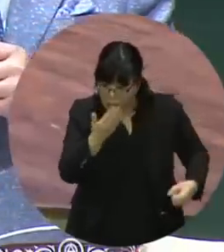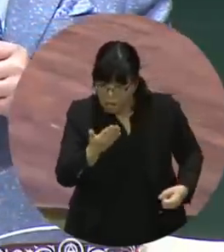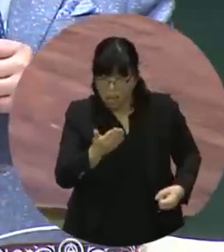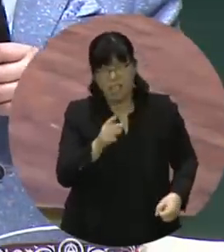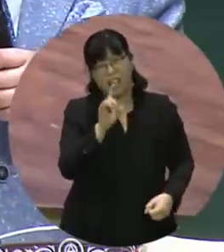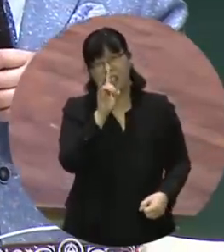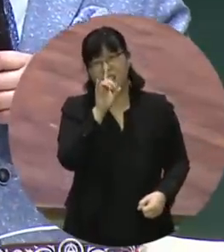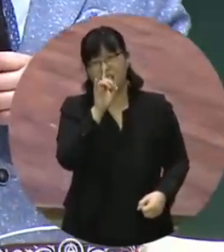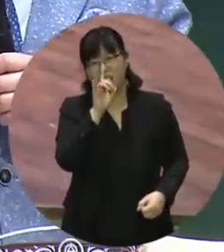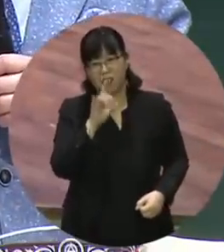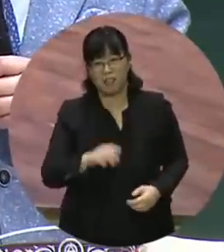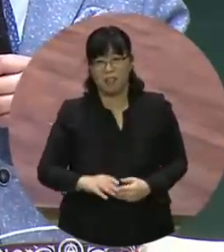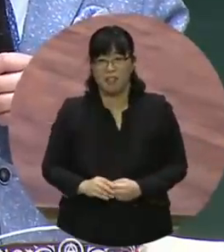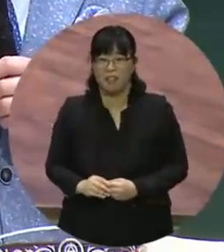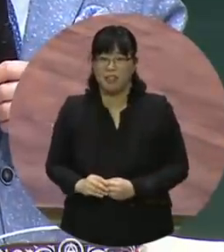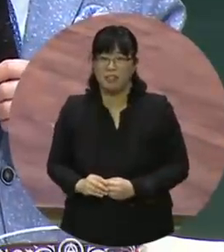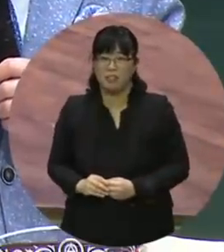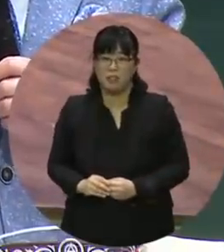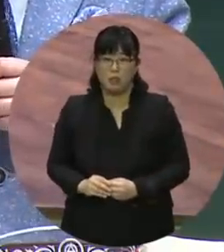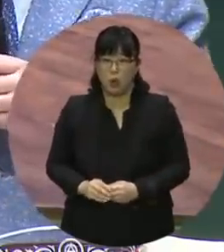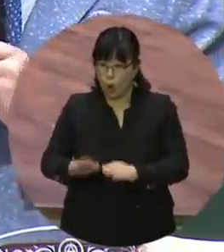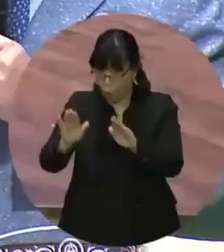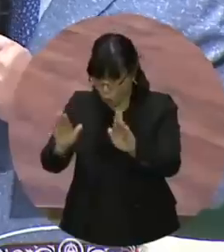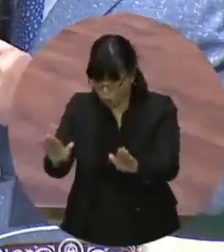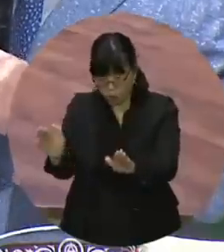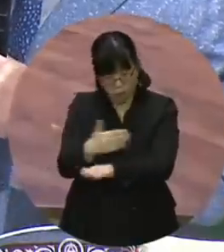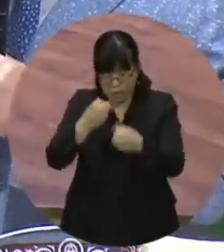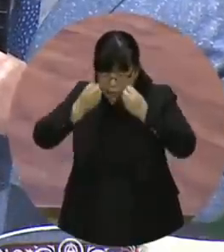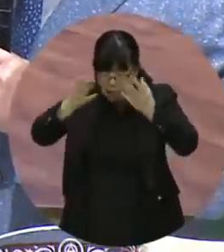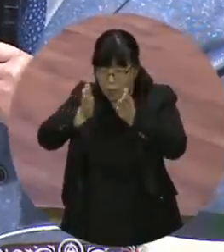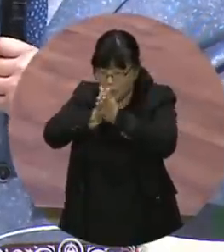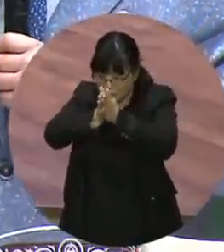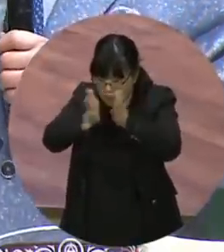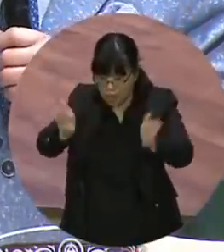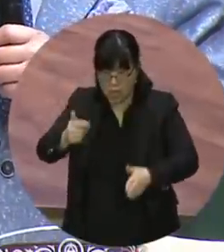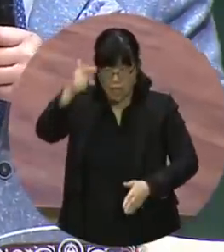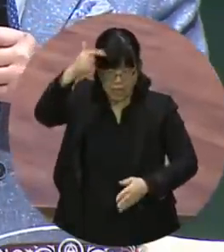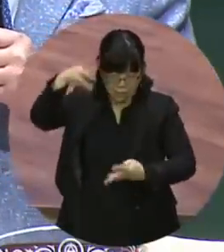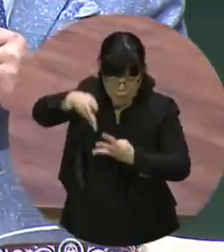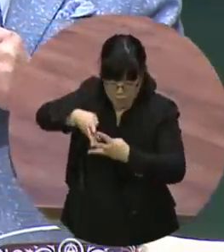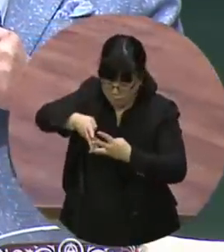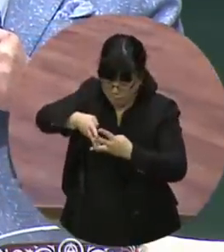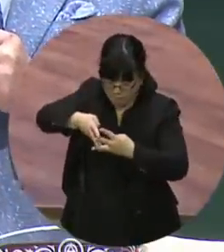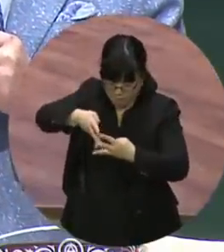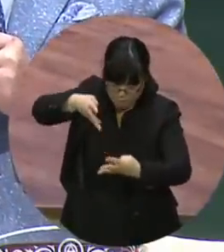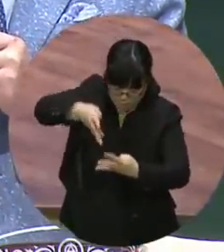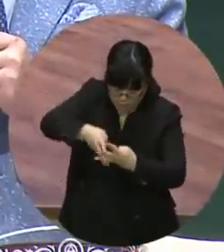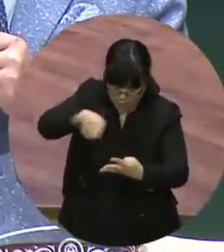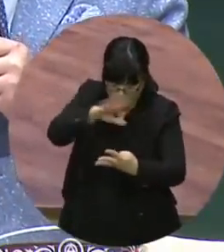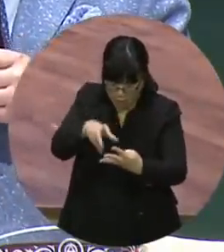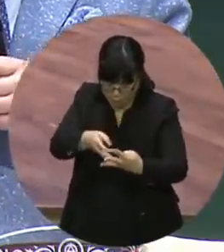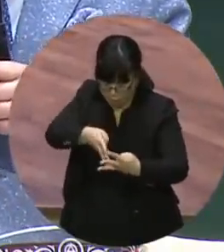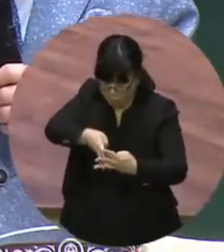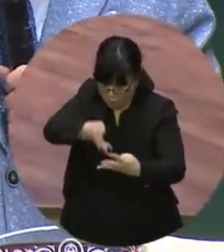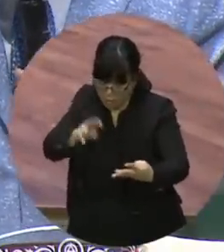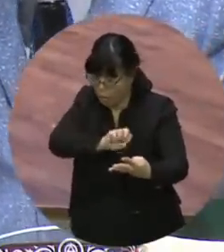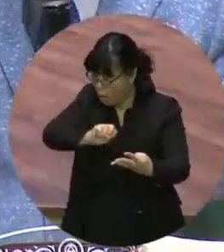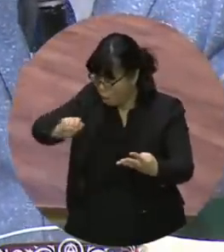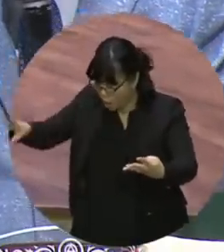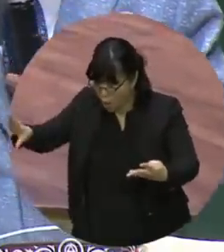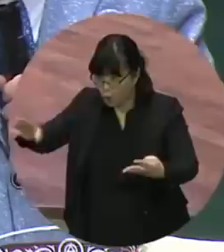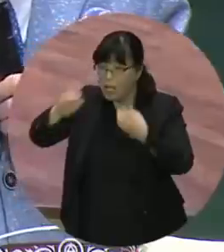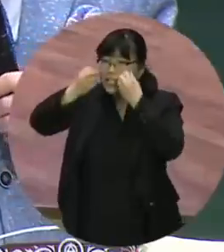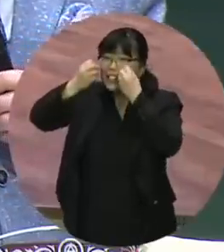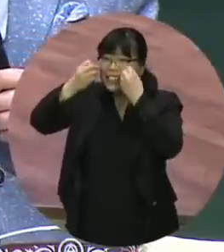온갖 변명 아무 소용없어. 자 오늘부터 예수 그리스도의 마음을 품자.